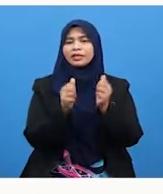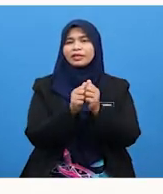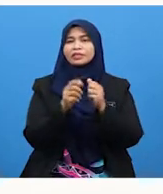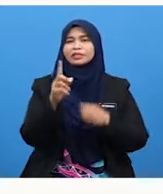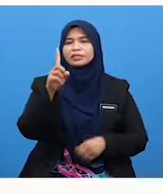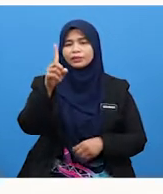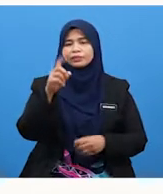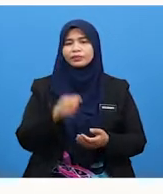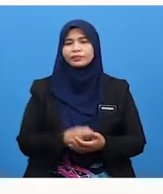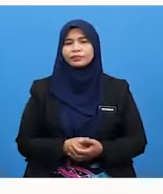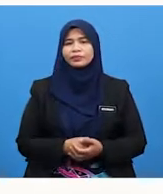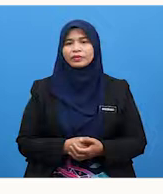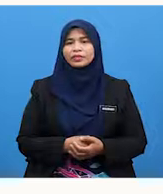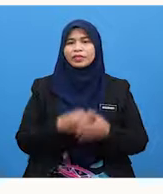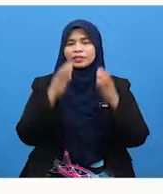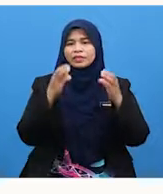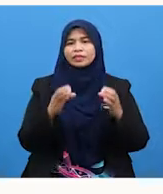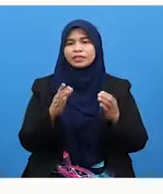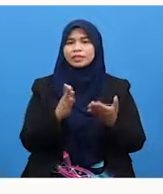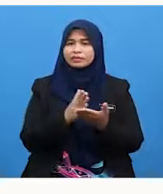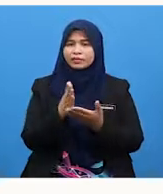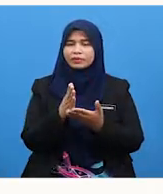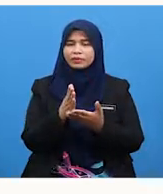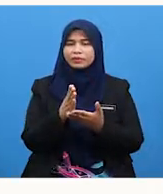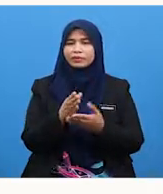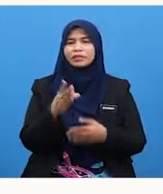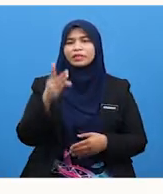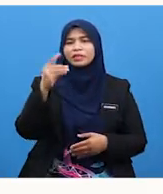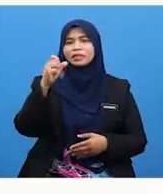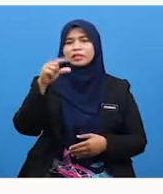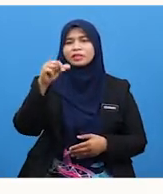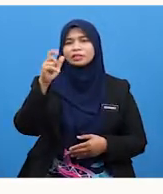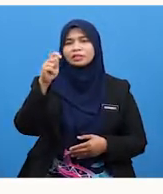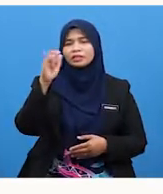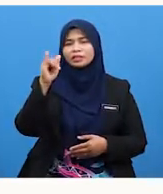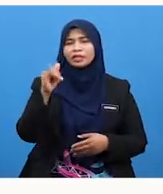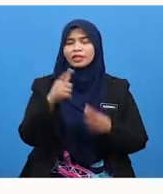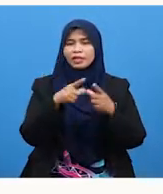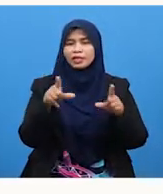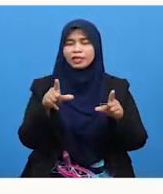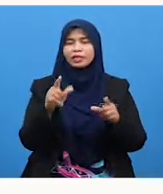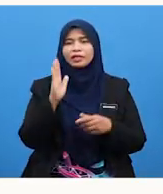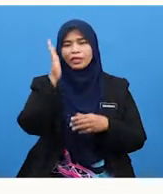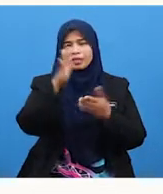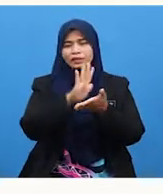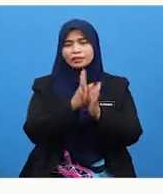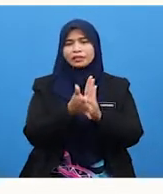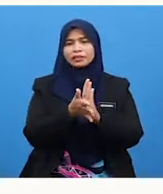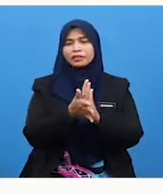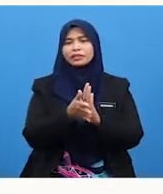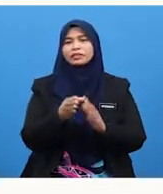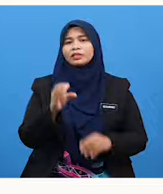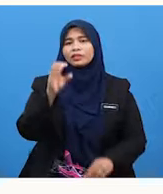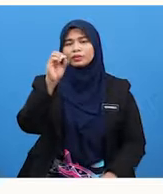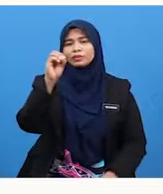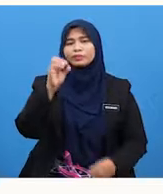1. Secara automatiknya, digit-digit yang berada di sebelah kanan akan